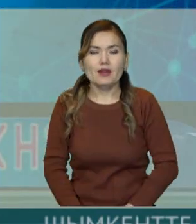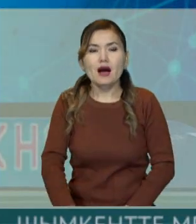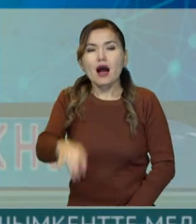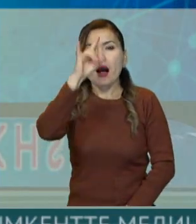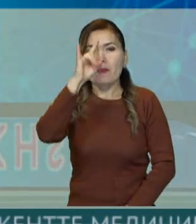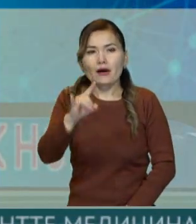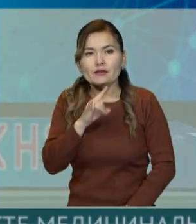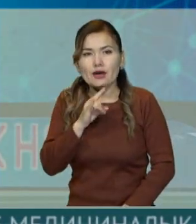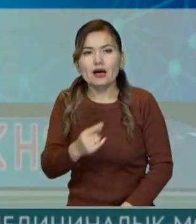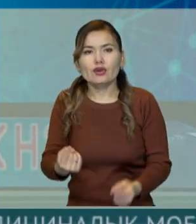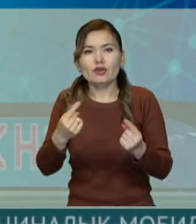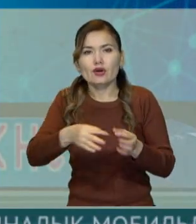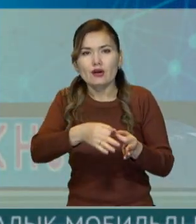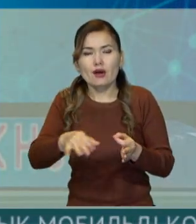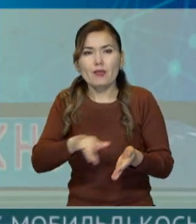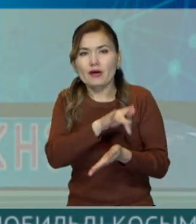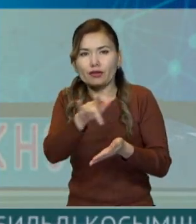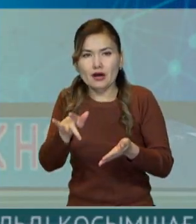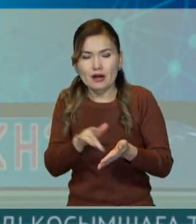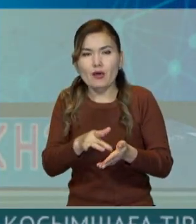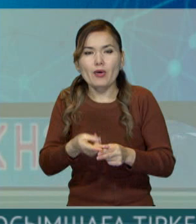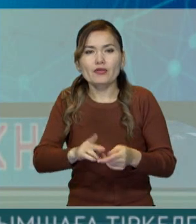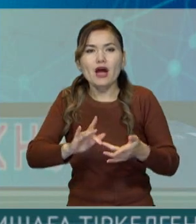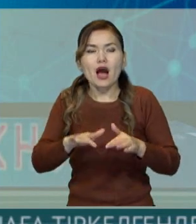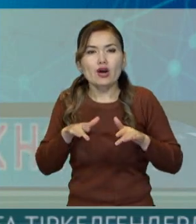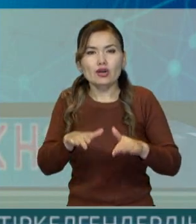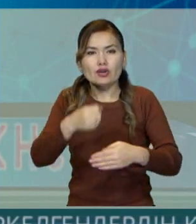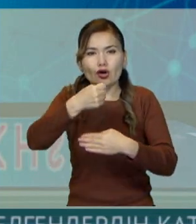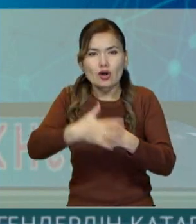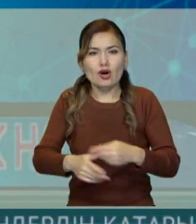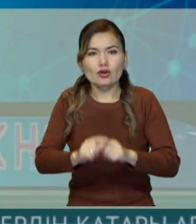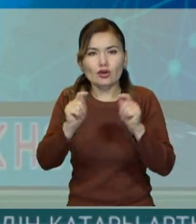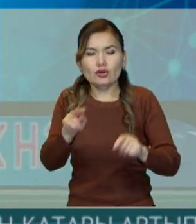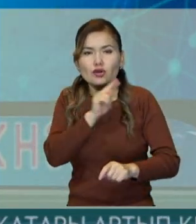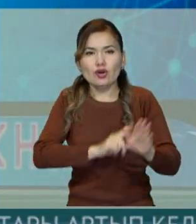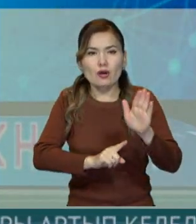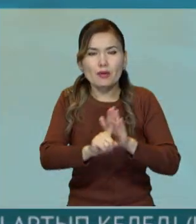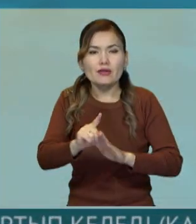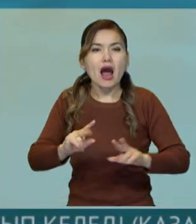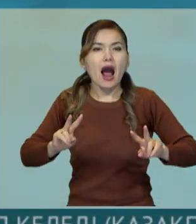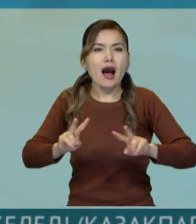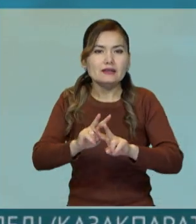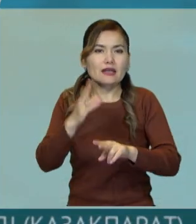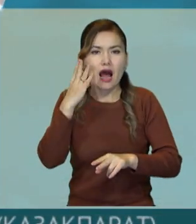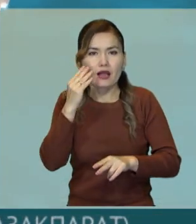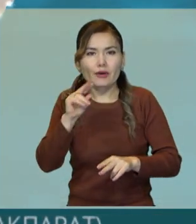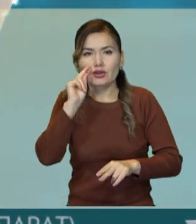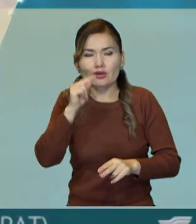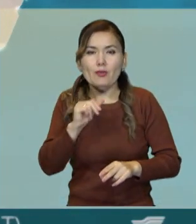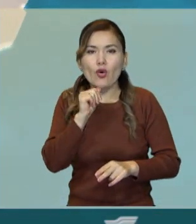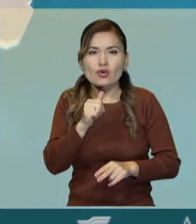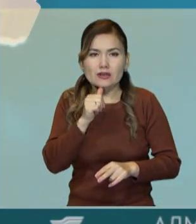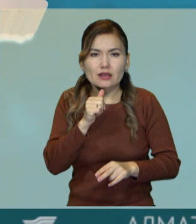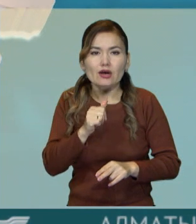Еліміздің бірқатар қалаларында халыққа цифрлық қызмет көрсететін орталықтар жұмыс істеп тұр. Олар Астана, Алматы, Шымкент және